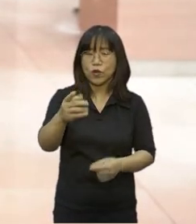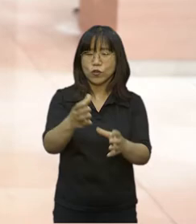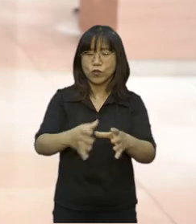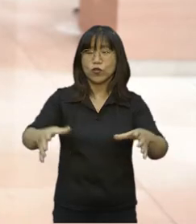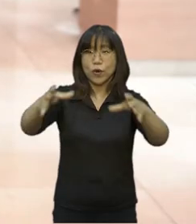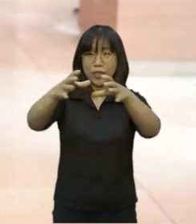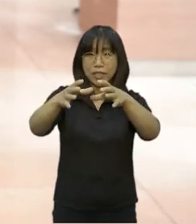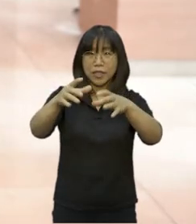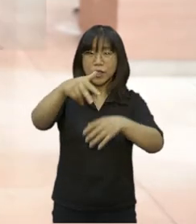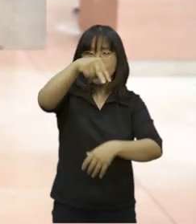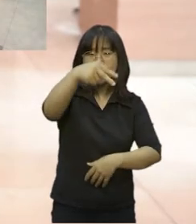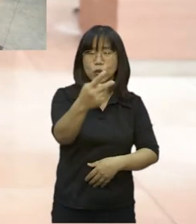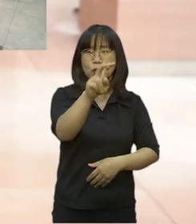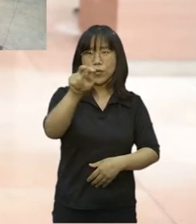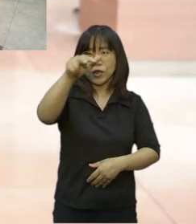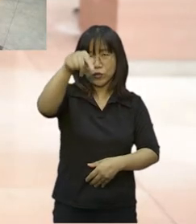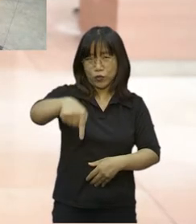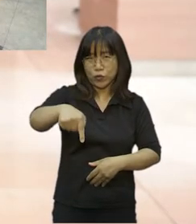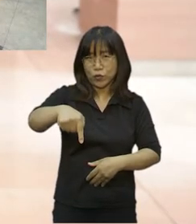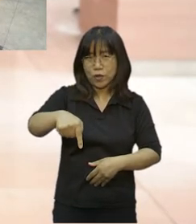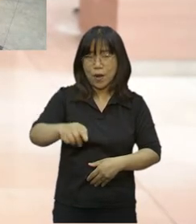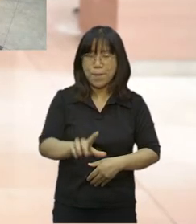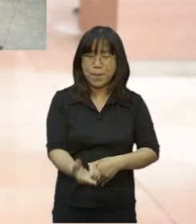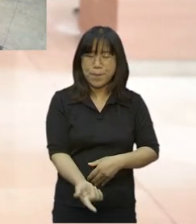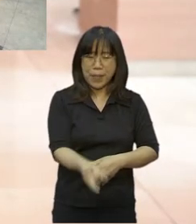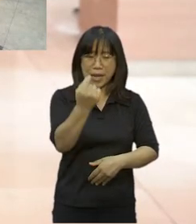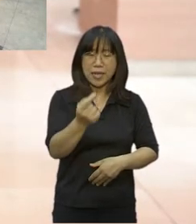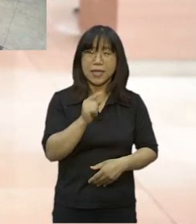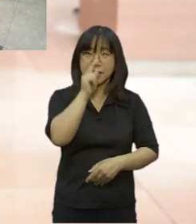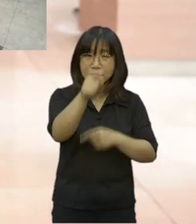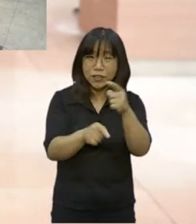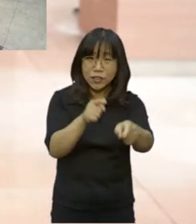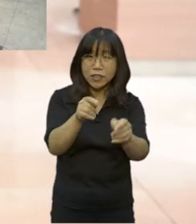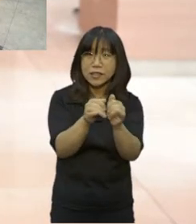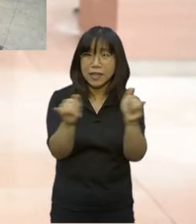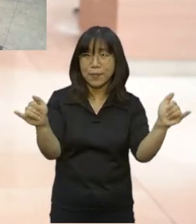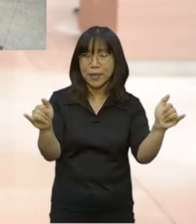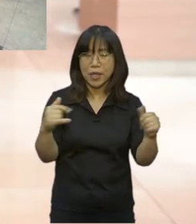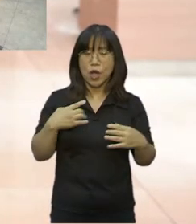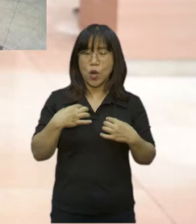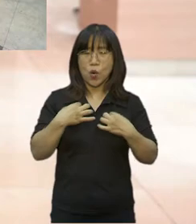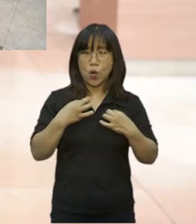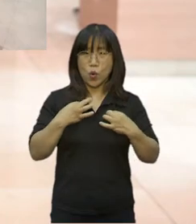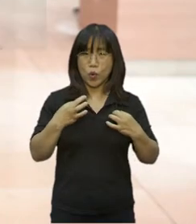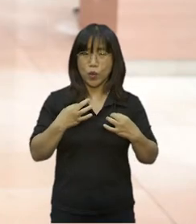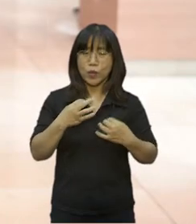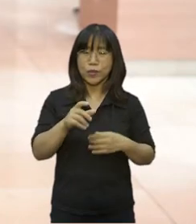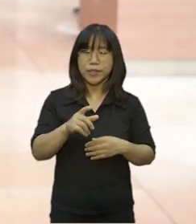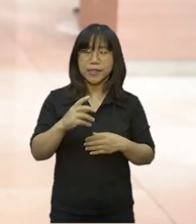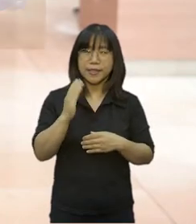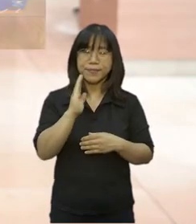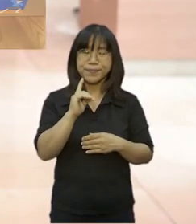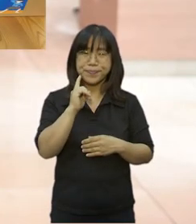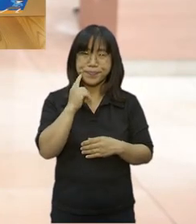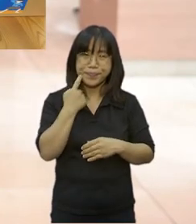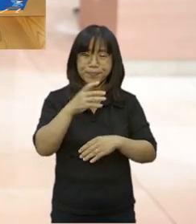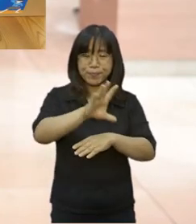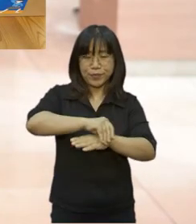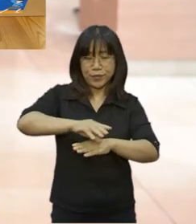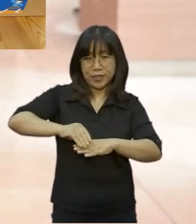일명 쇼미주가 열립니다. 선착순 200명의 청소년들에게 배부되는 쇼미주는 티셔츠